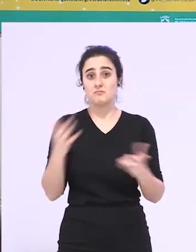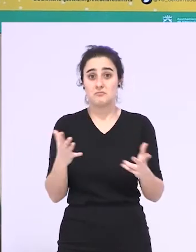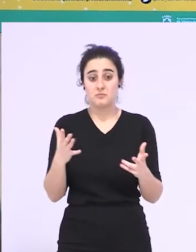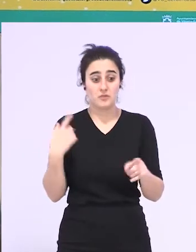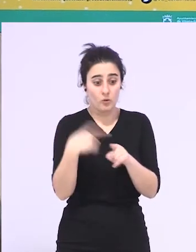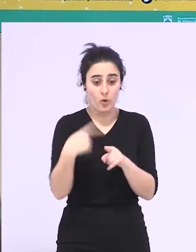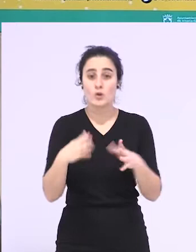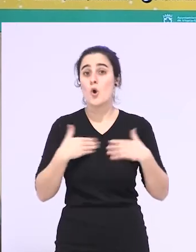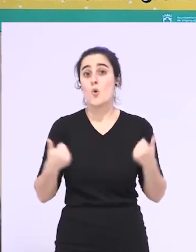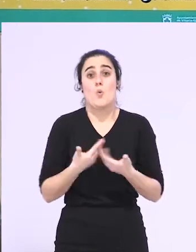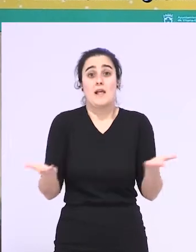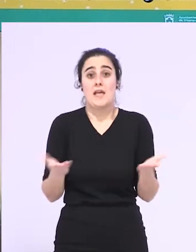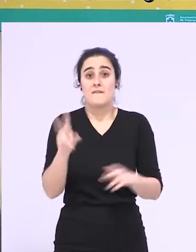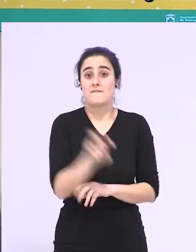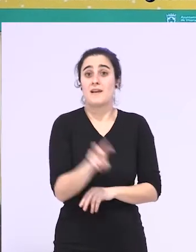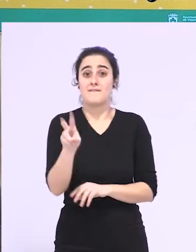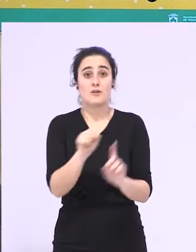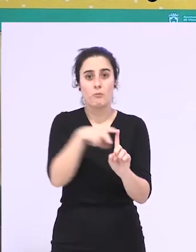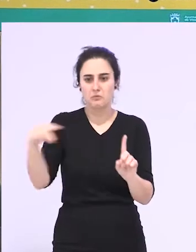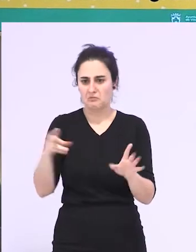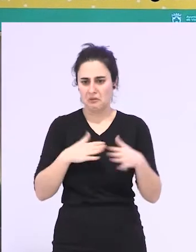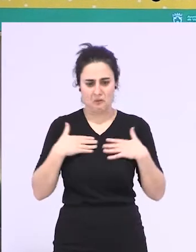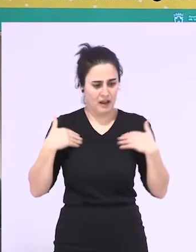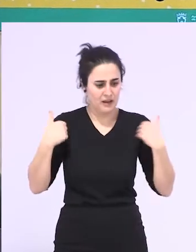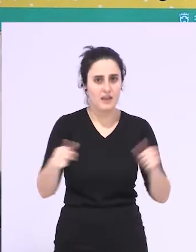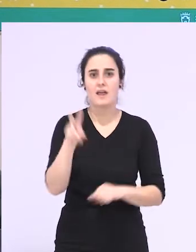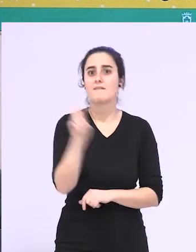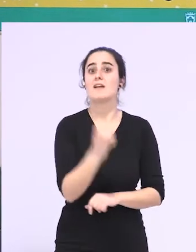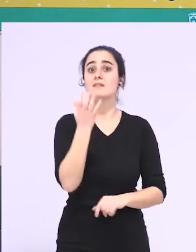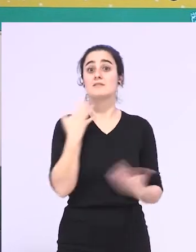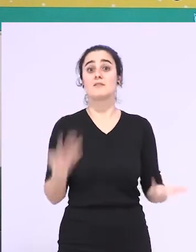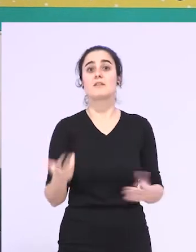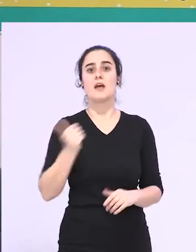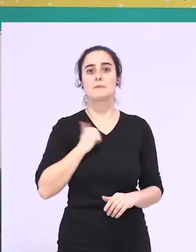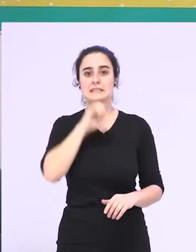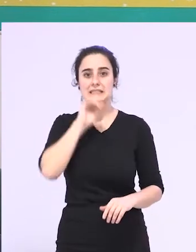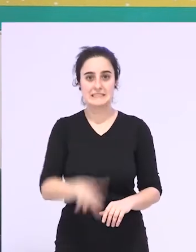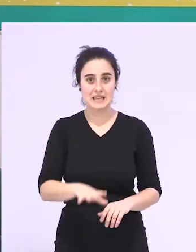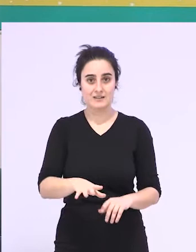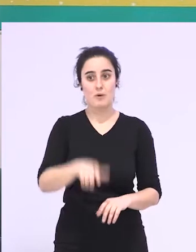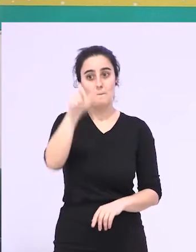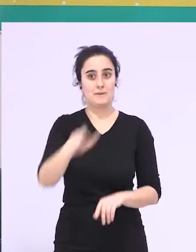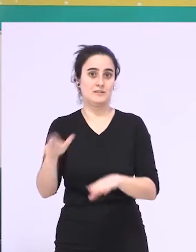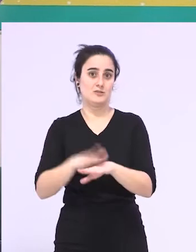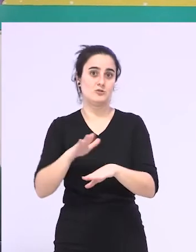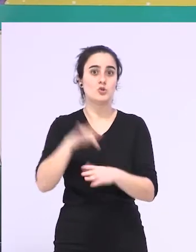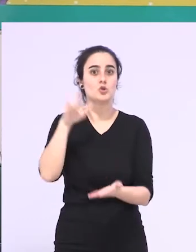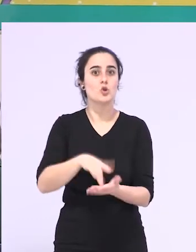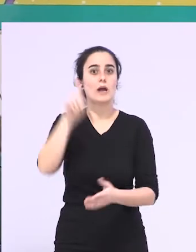zein bersio interesatu, gehienetan aprobetxatzen zutela erasotzaileen abokatuek. Balio zuten,